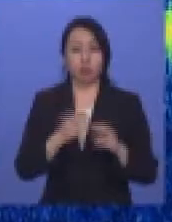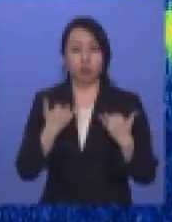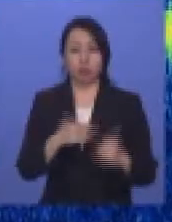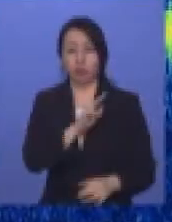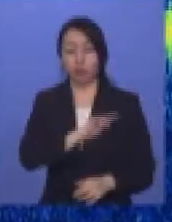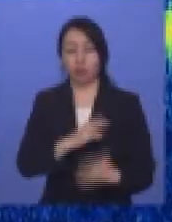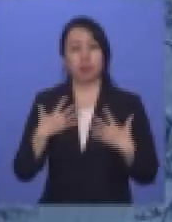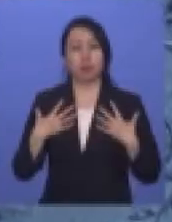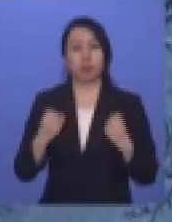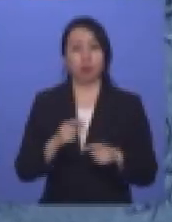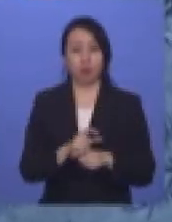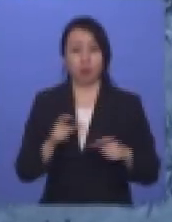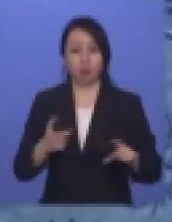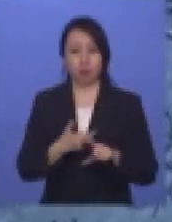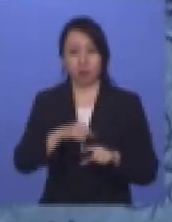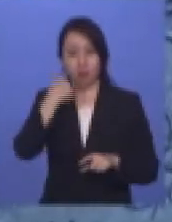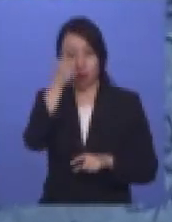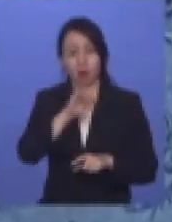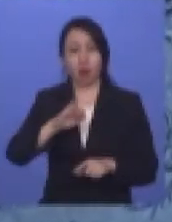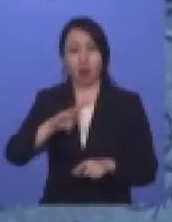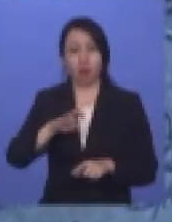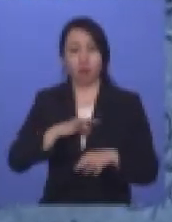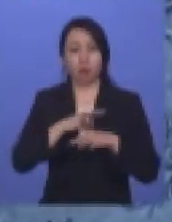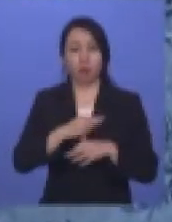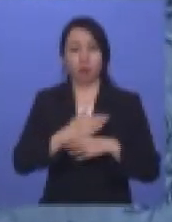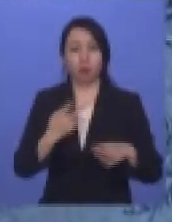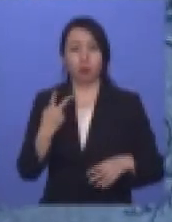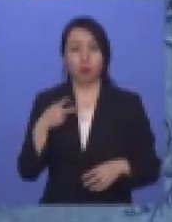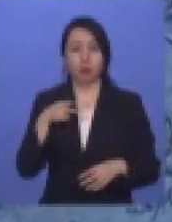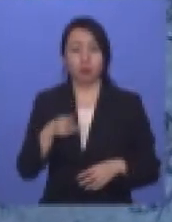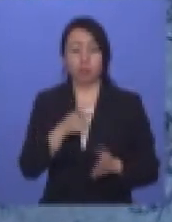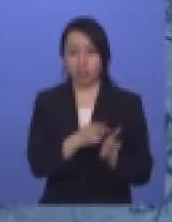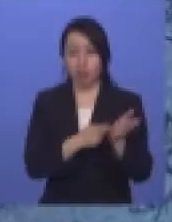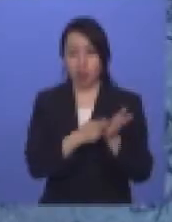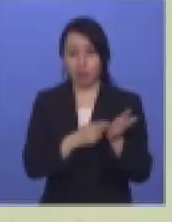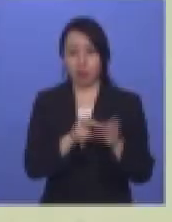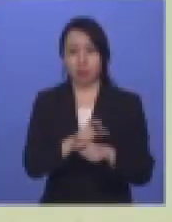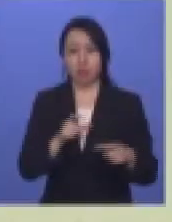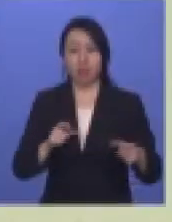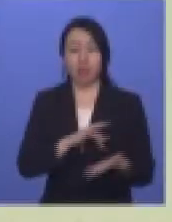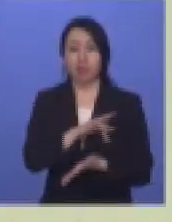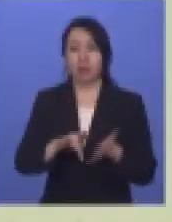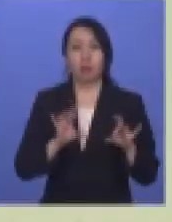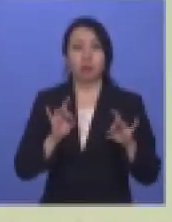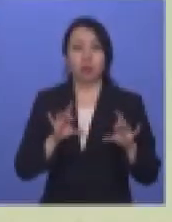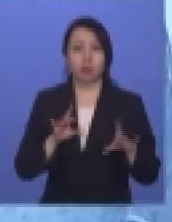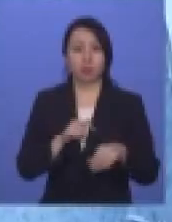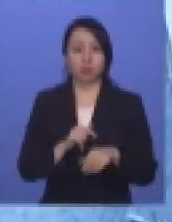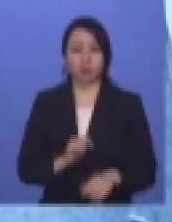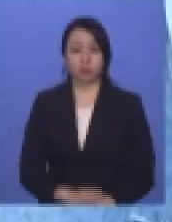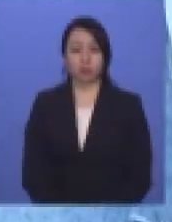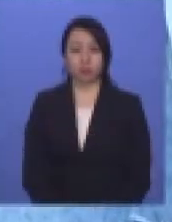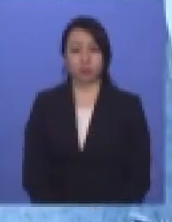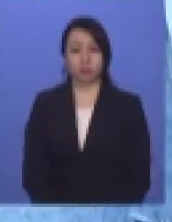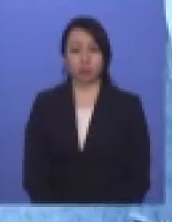на благо здоровья пациентов. В этом году «Айнакос» провели более 2000 операций. Клиенты центра поделились впечатлениями.